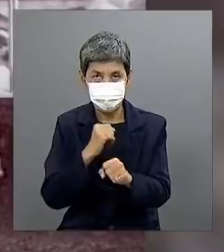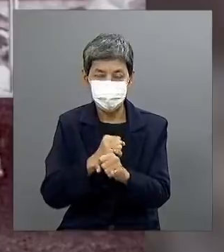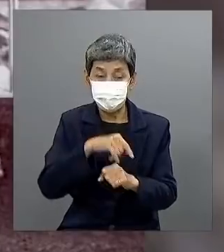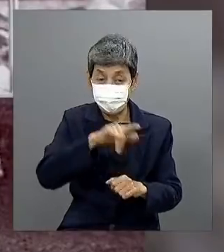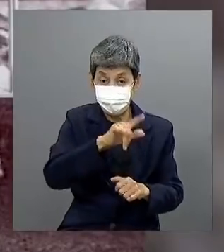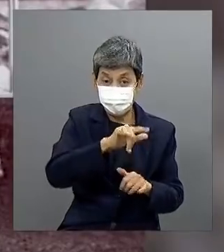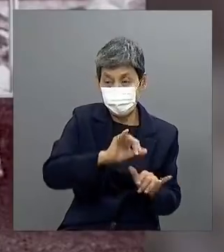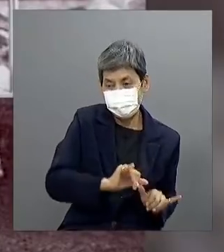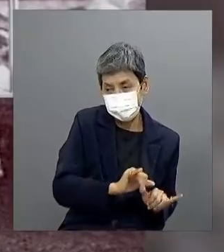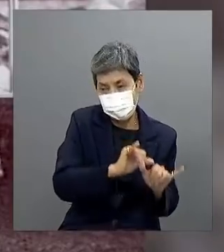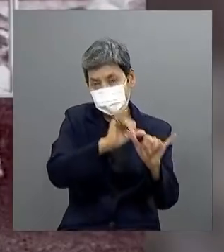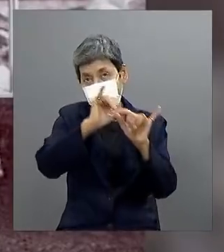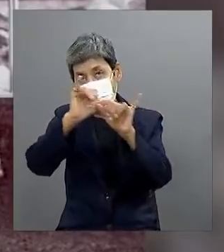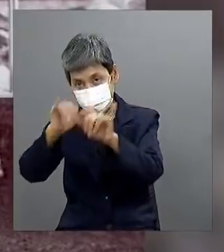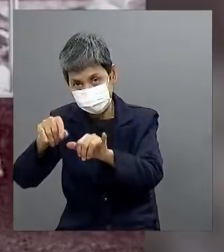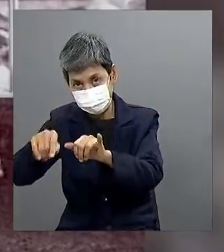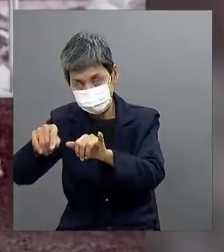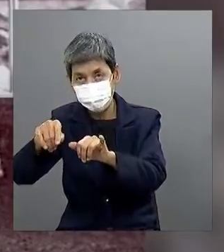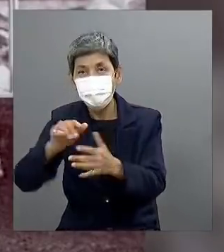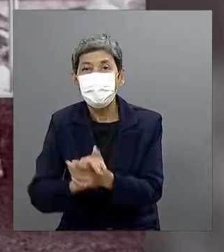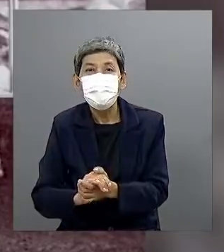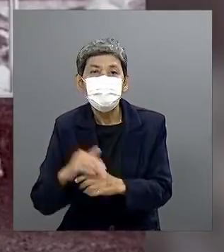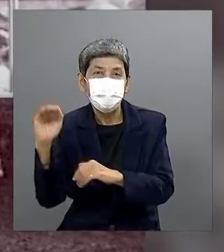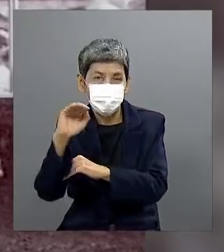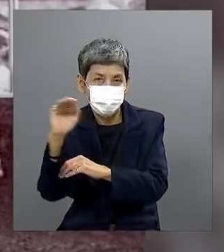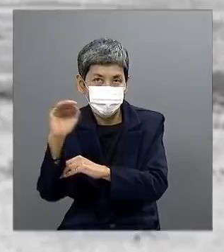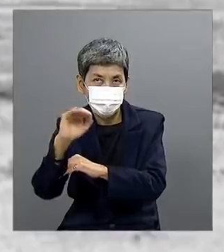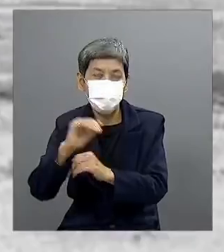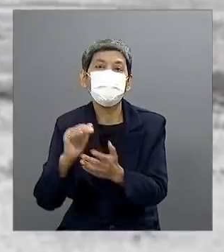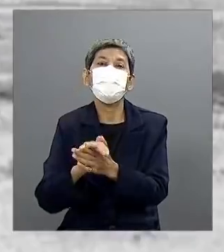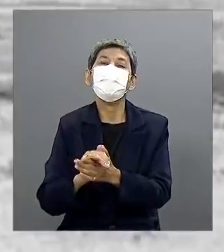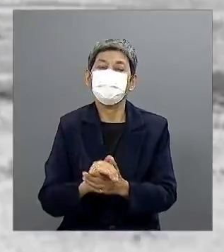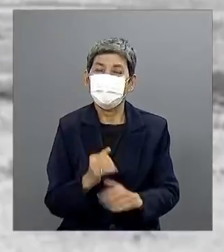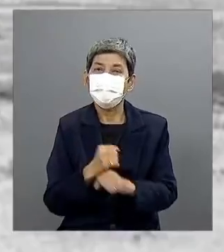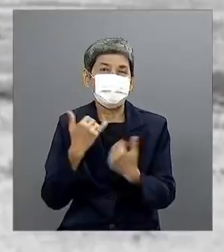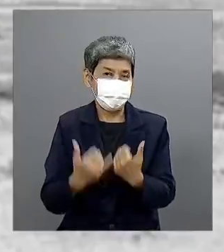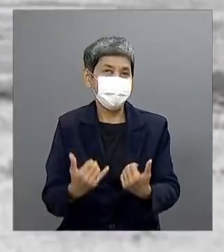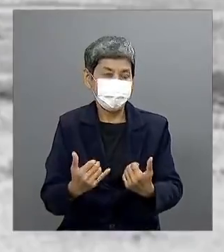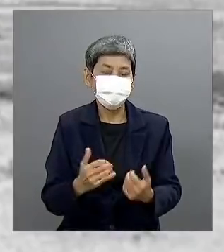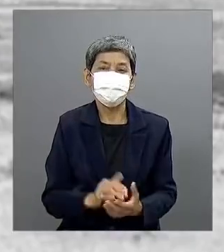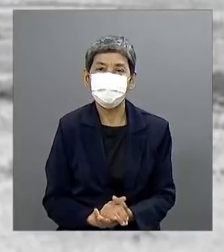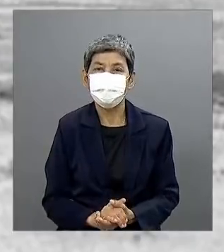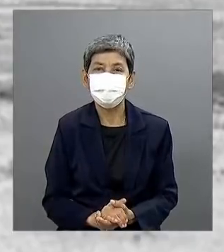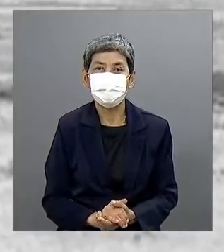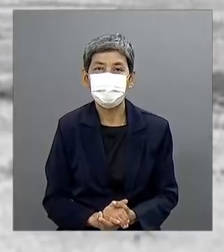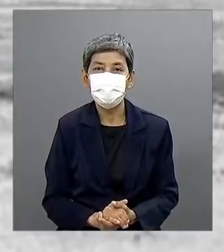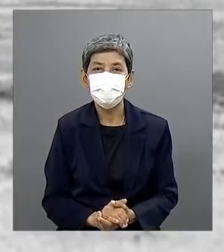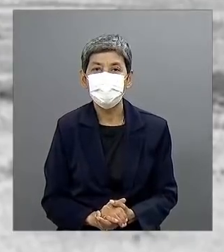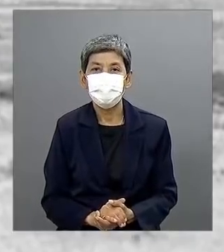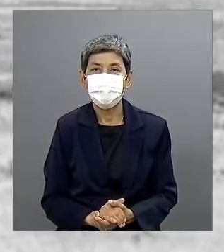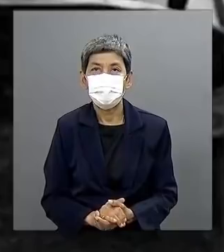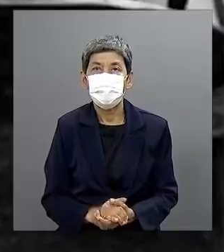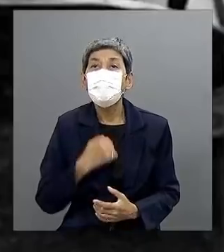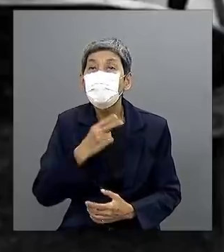จากดอนเมืองไปอยู่ที่บริเวณหนองงูเห่าหรือสนามบินสุวรรณภูมิในตอนนี้ค่ะ นะคะก็จริงๆต้องบอกว่